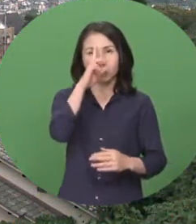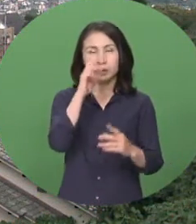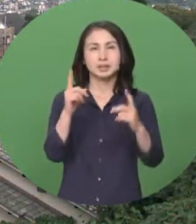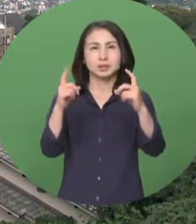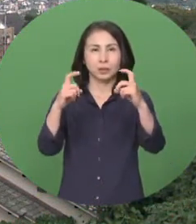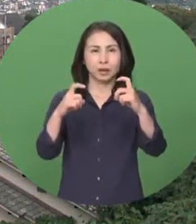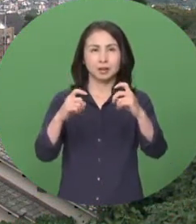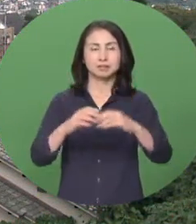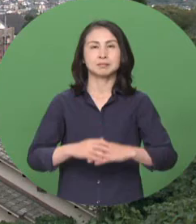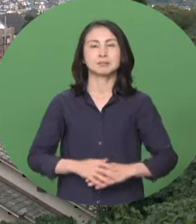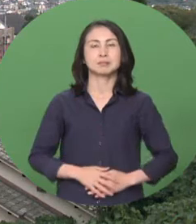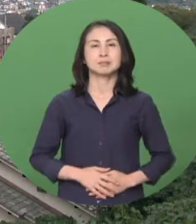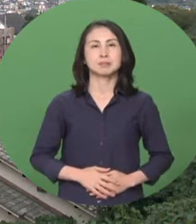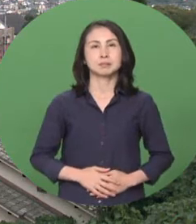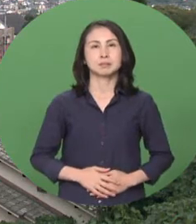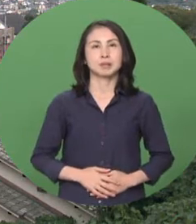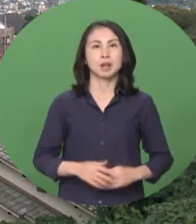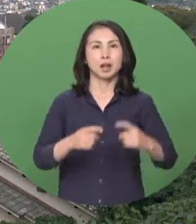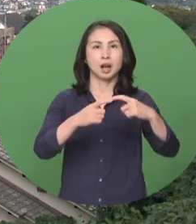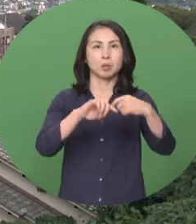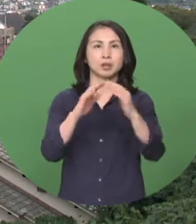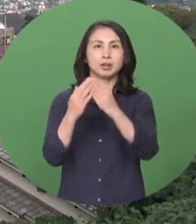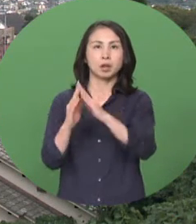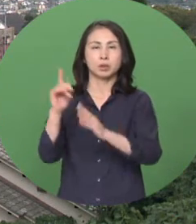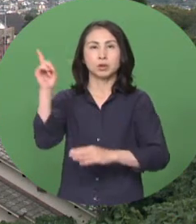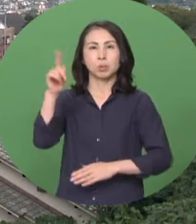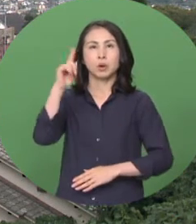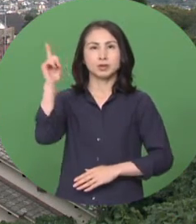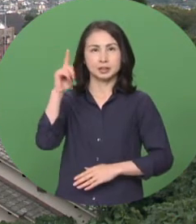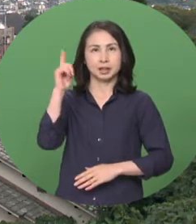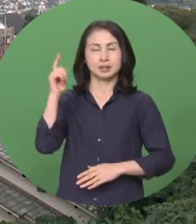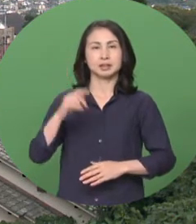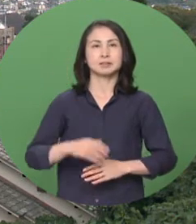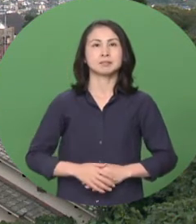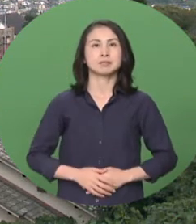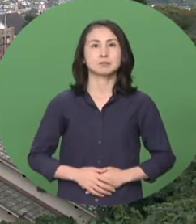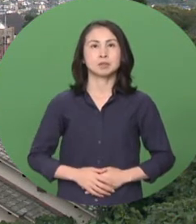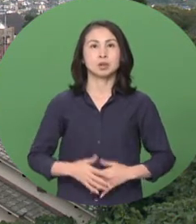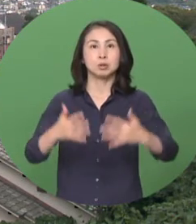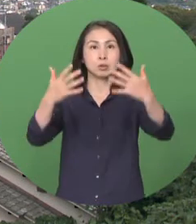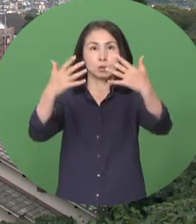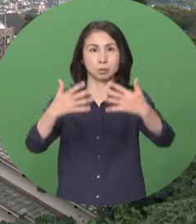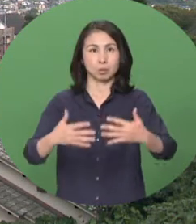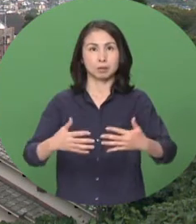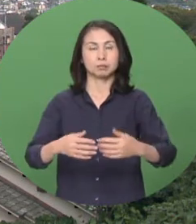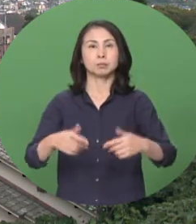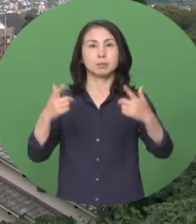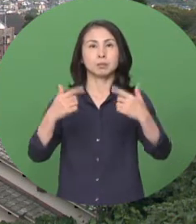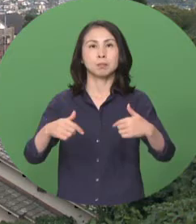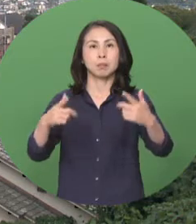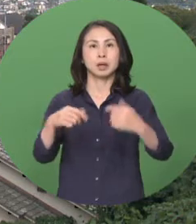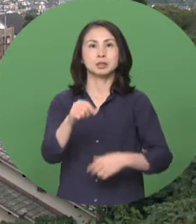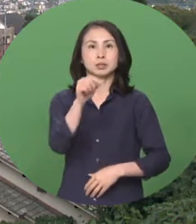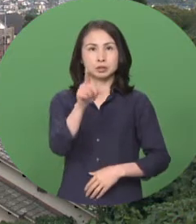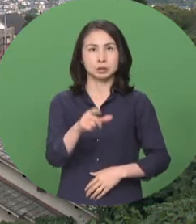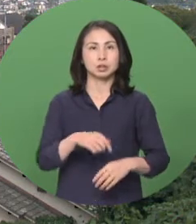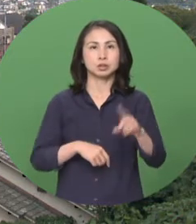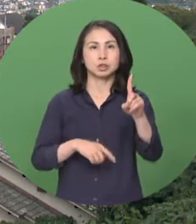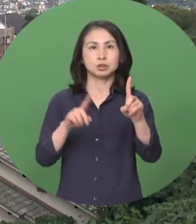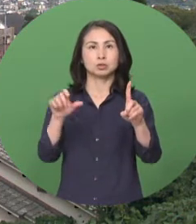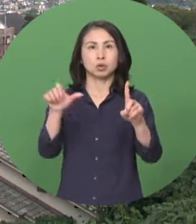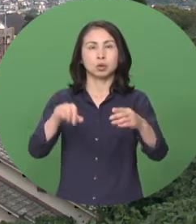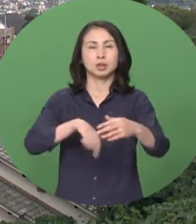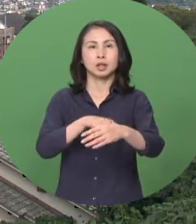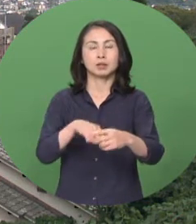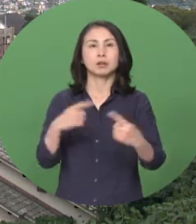こんにちは。ラブリータウン生駒の時間です。この番組は毎月1日と